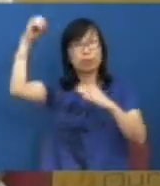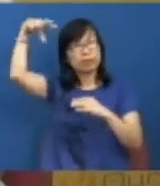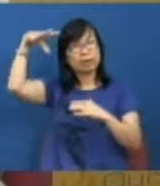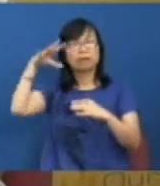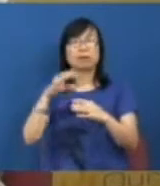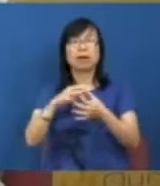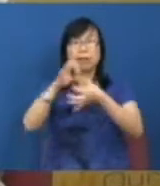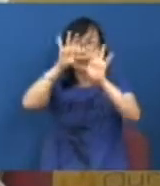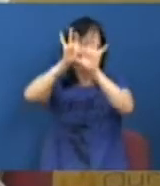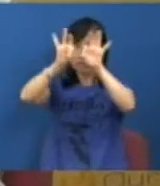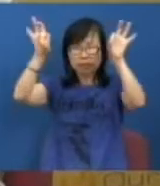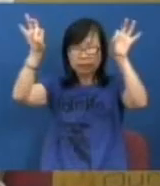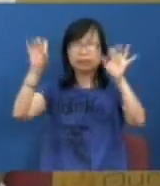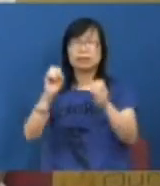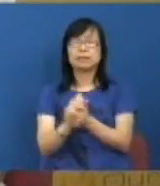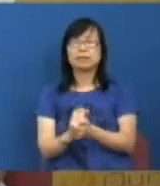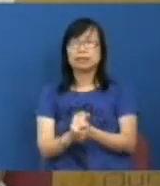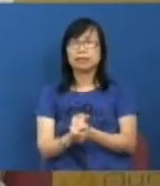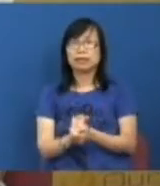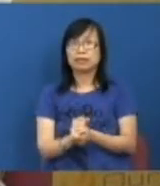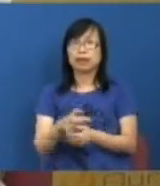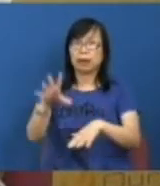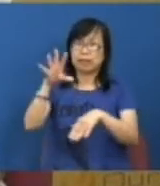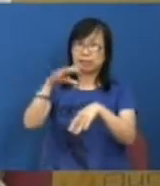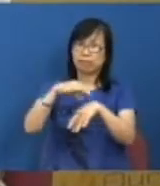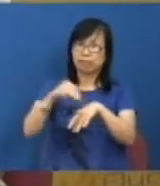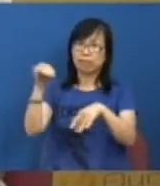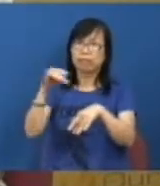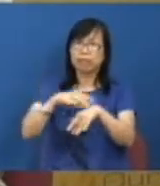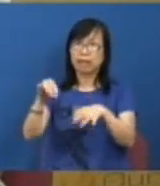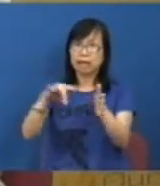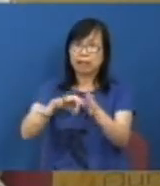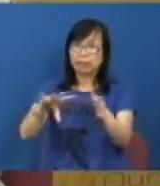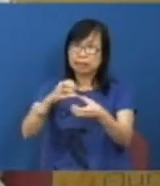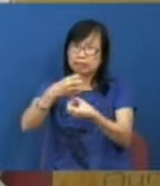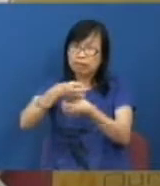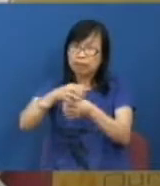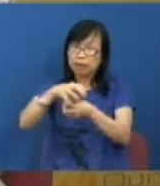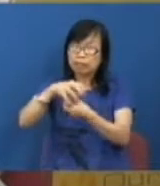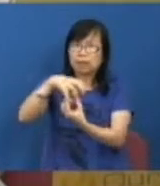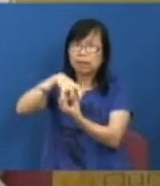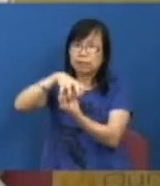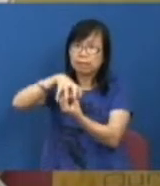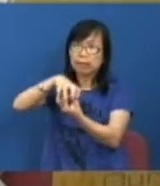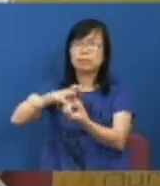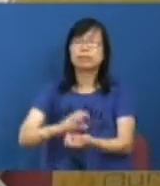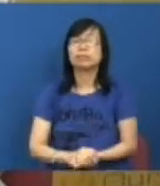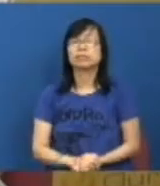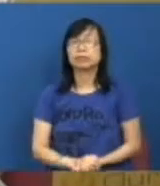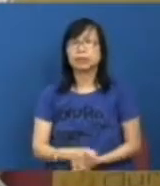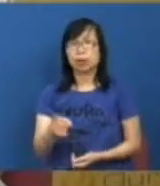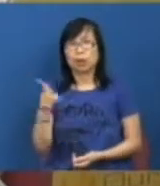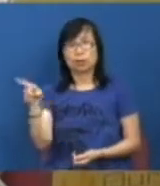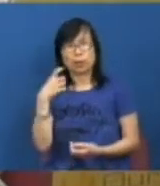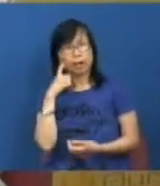光管啊 ，LED 燈啊，或者一啲即係慳電膽，咁我諗呢樣嘢都會，我粗略計過一下咧，曾經有個